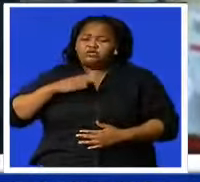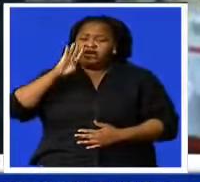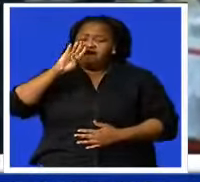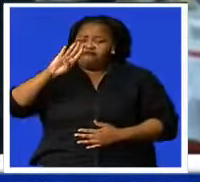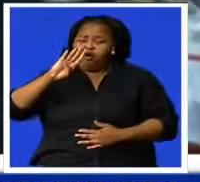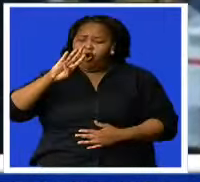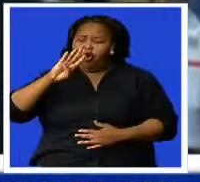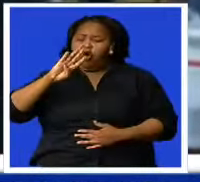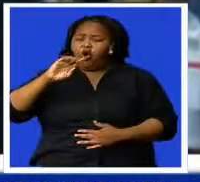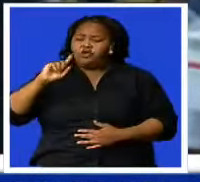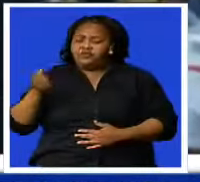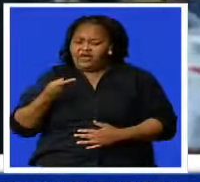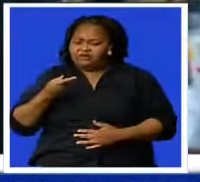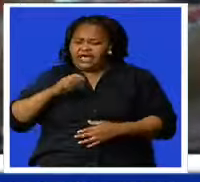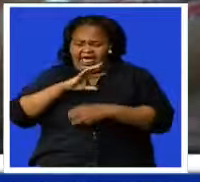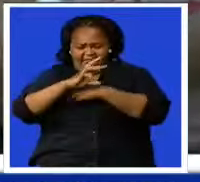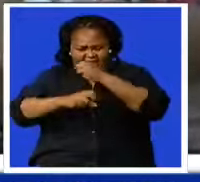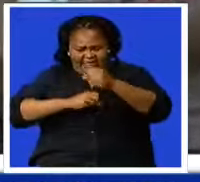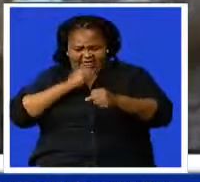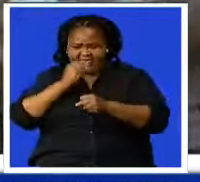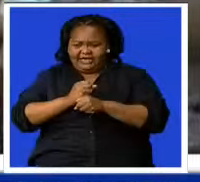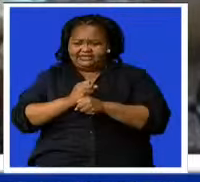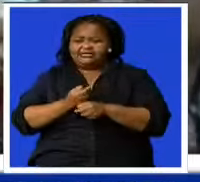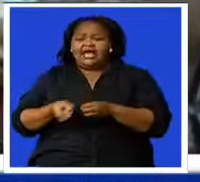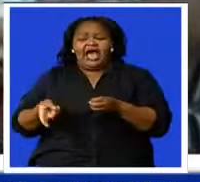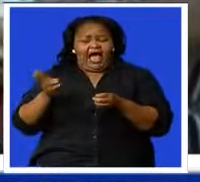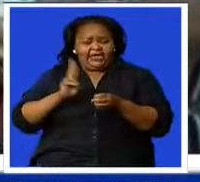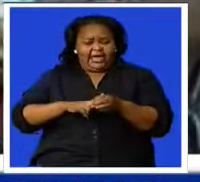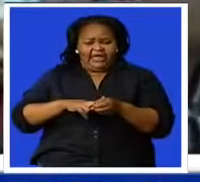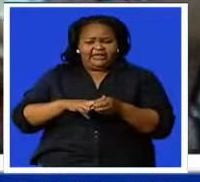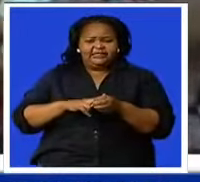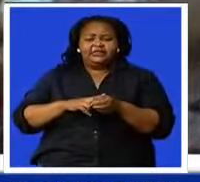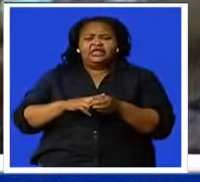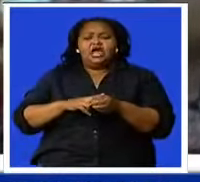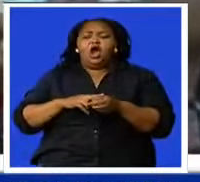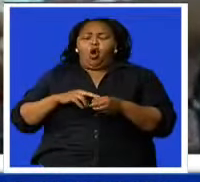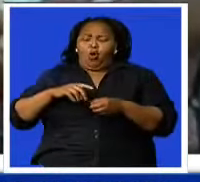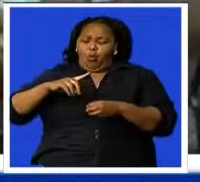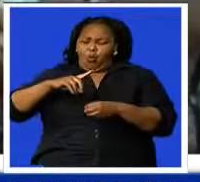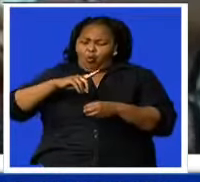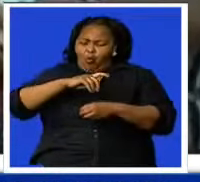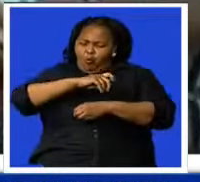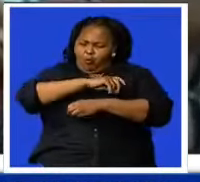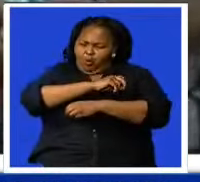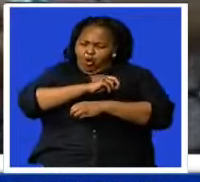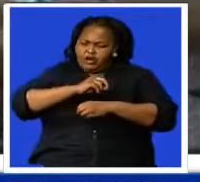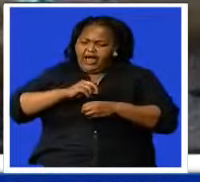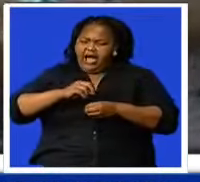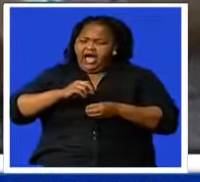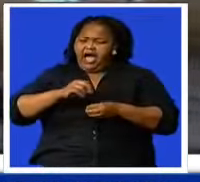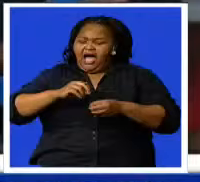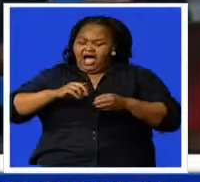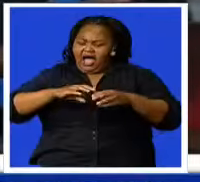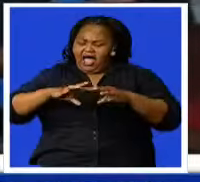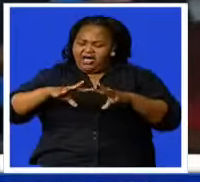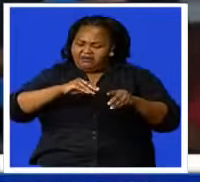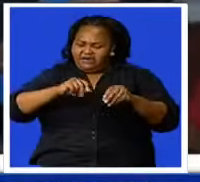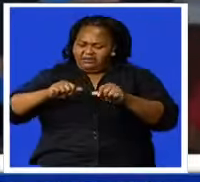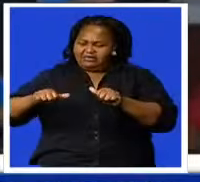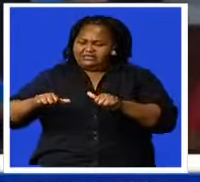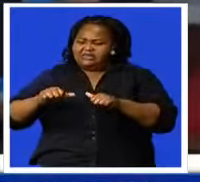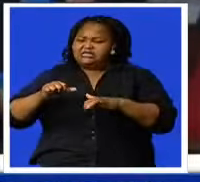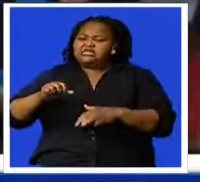athatha lengaba yinkulungwane iminyaka kubola emhlabathini. Lo mkhankaso-ke wendwelwe kugcugcutela kuhloba eveni